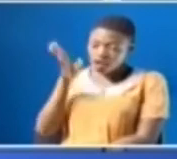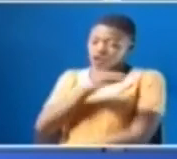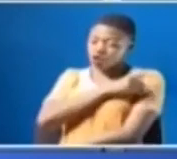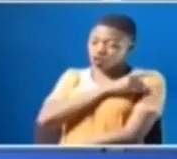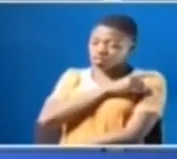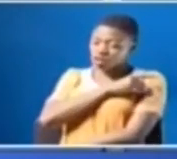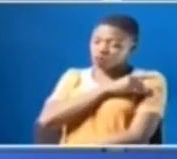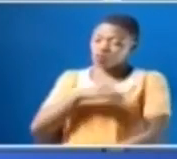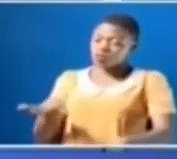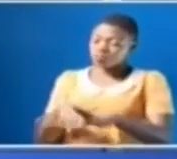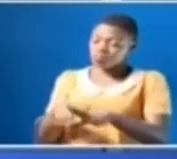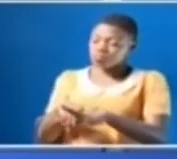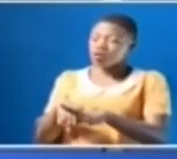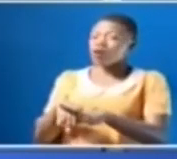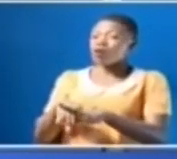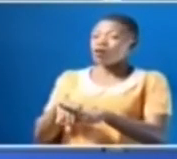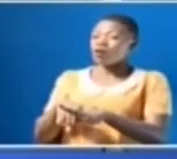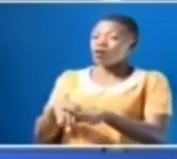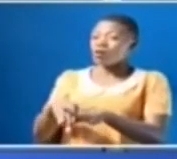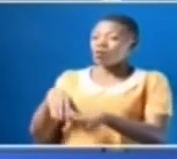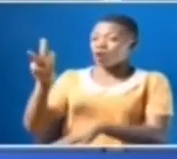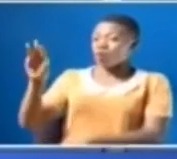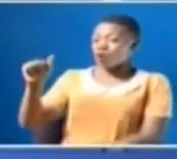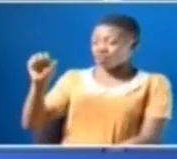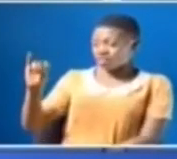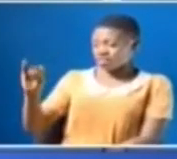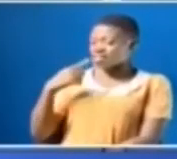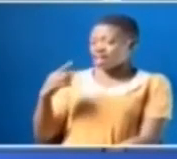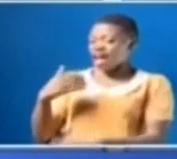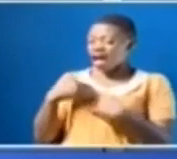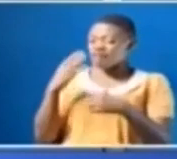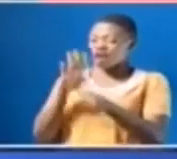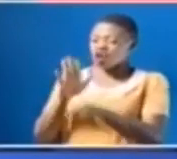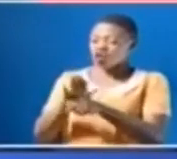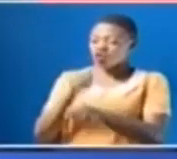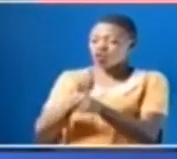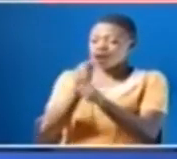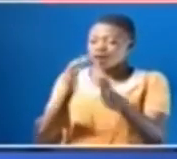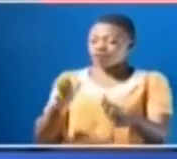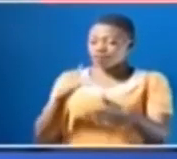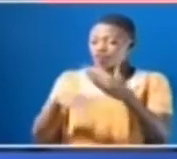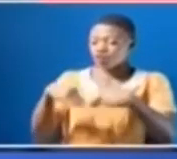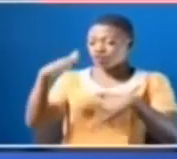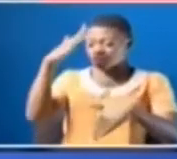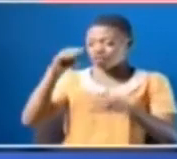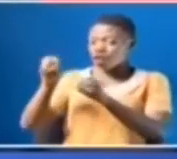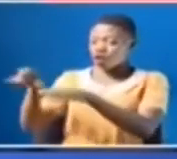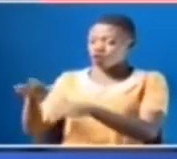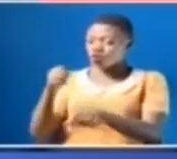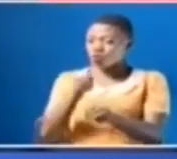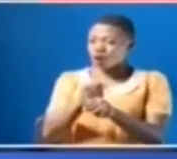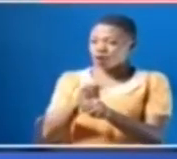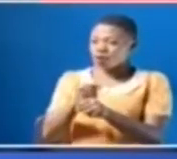hapa nchini, na anasema kwamba kuna idadi kubwa ya wafanyikazi katika vyuo vikuu kwamba watapoteza kazi. Je, huoni kwamba